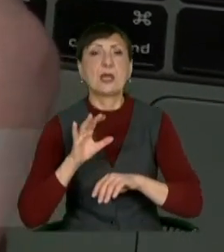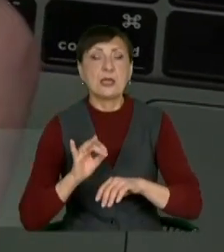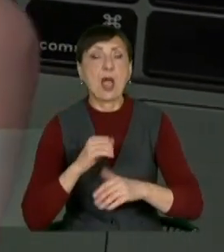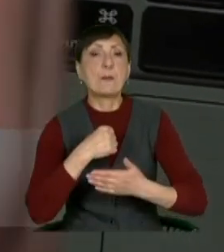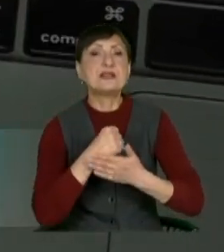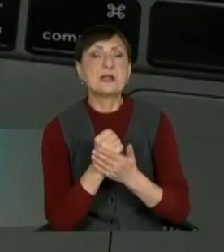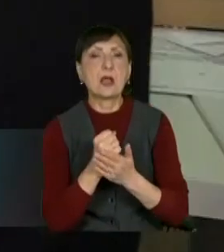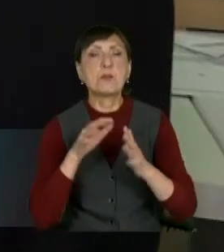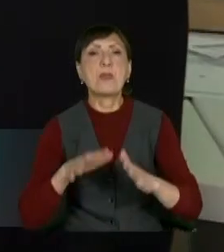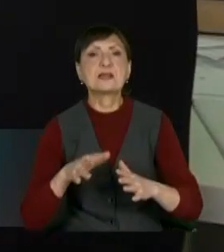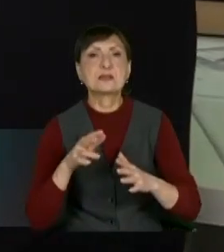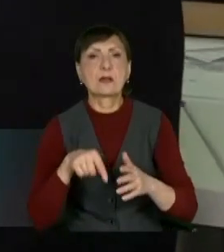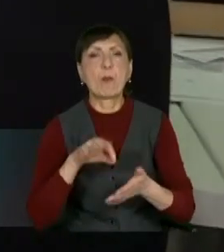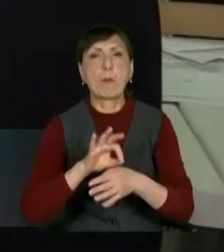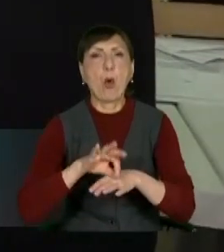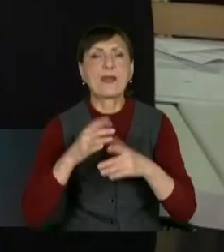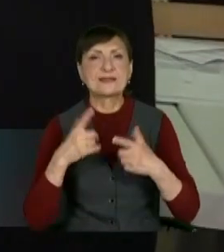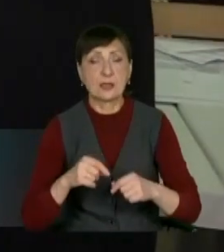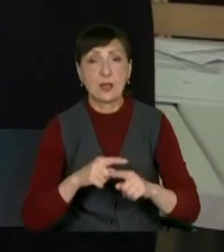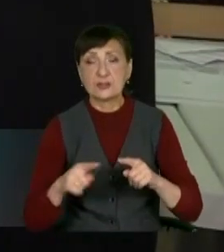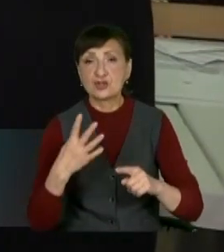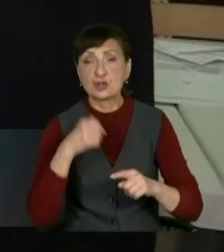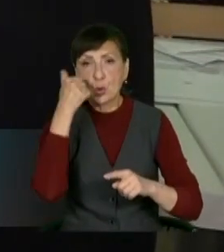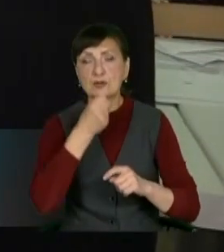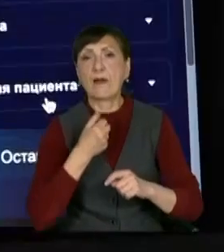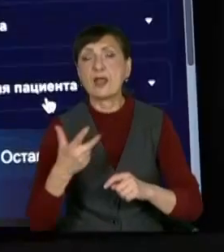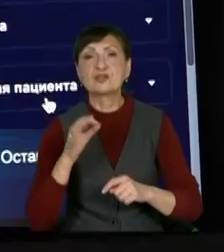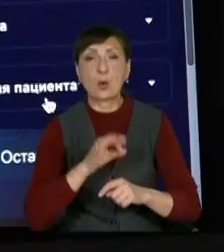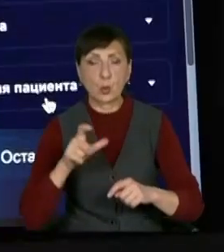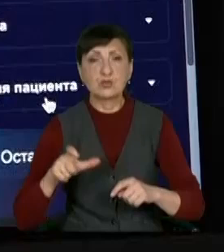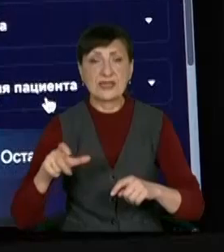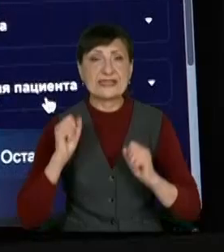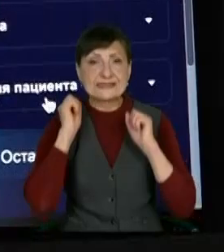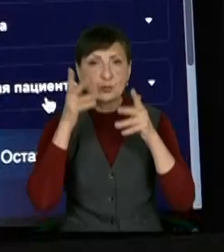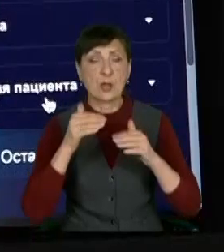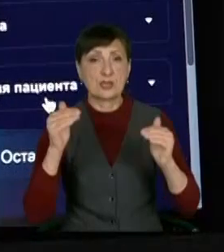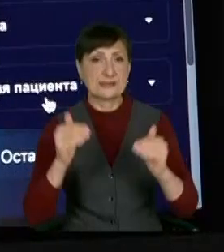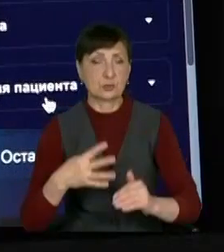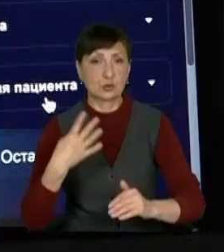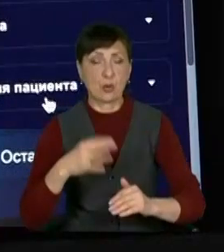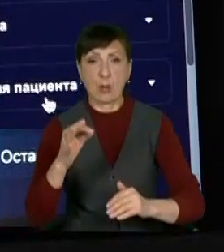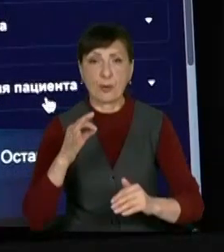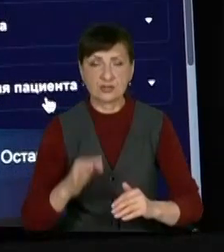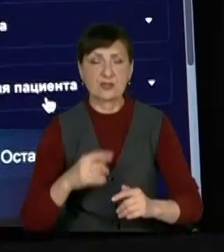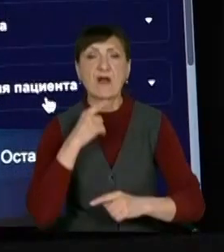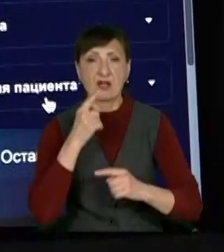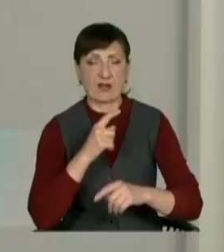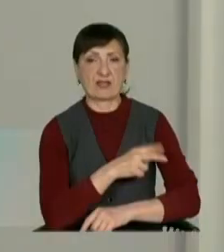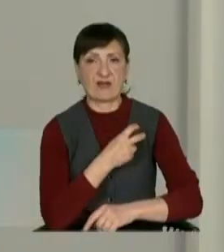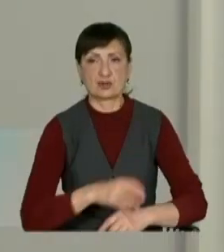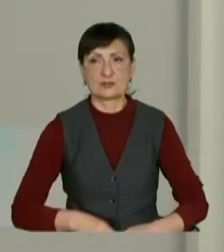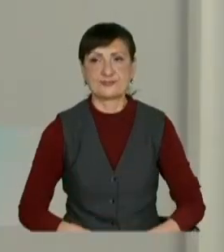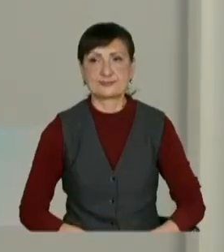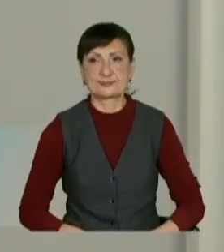и определяет пораженную область. Так, за последние 4 года количество пациентов с инсультом снизилось на 40%, отмечают